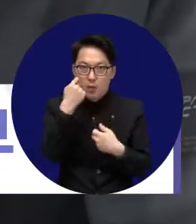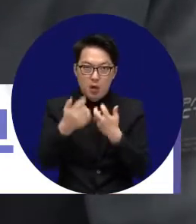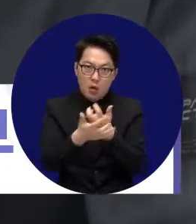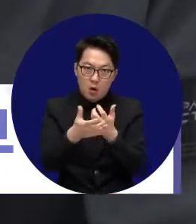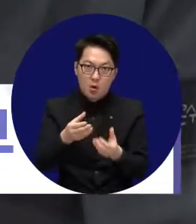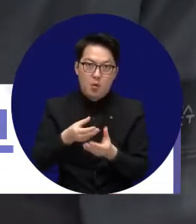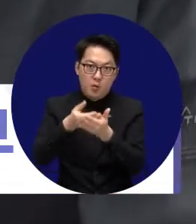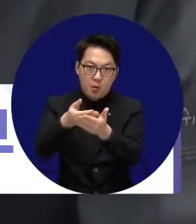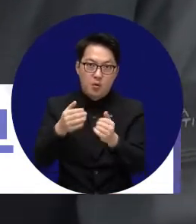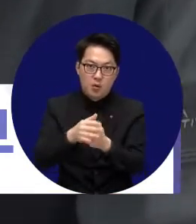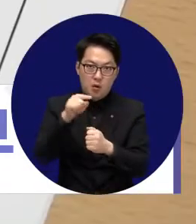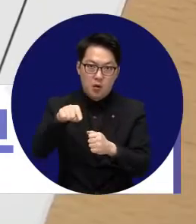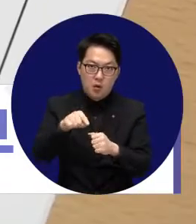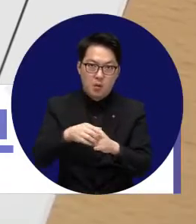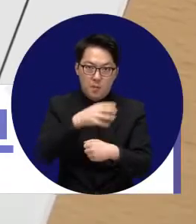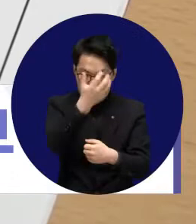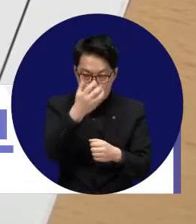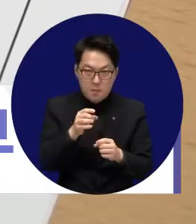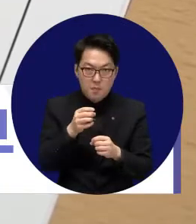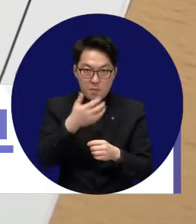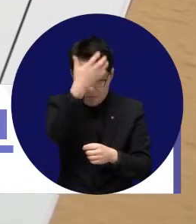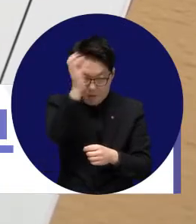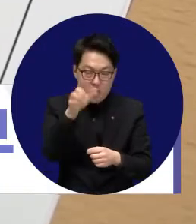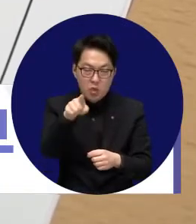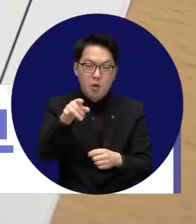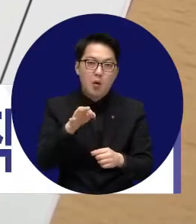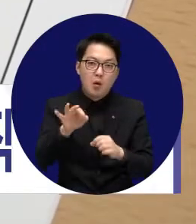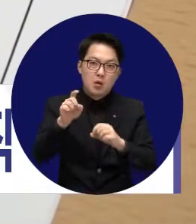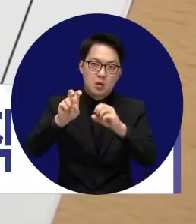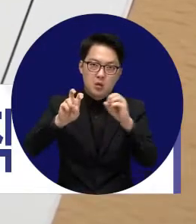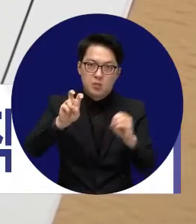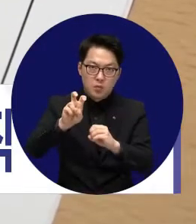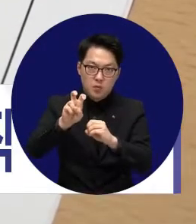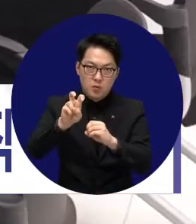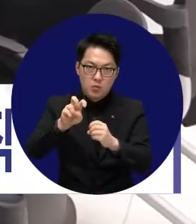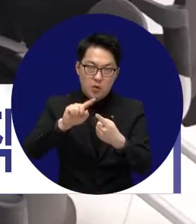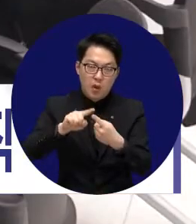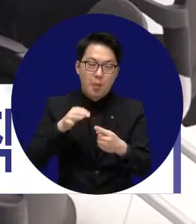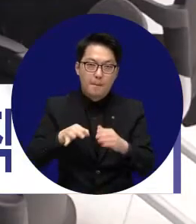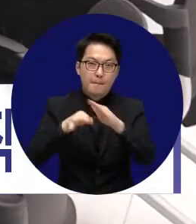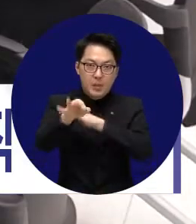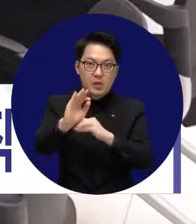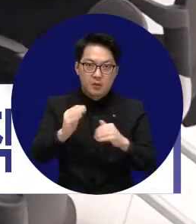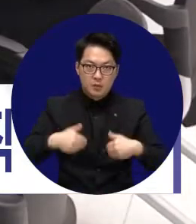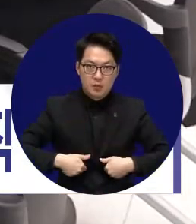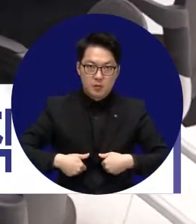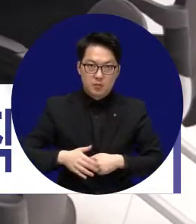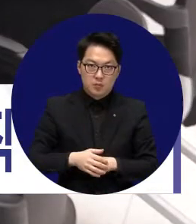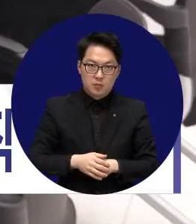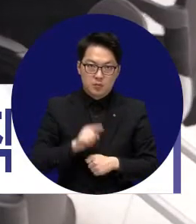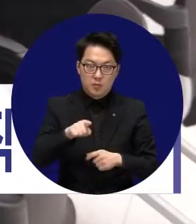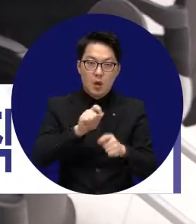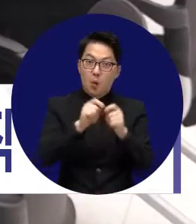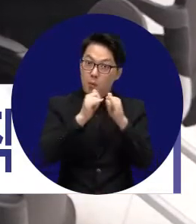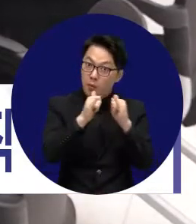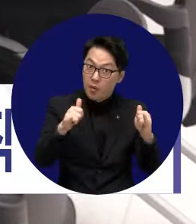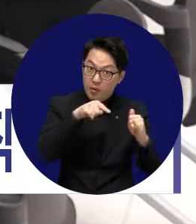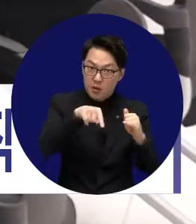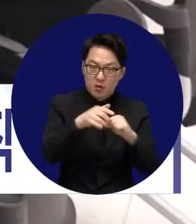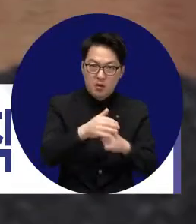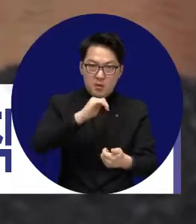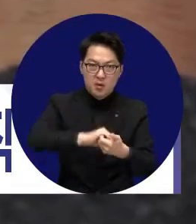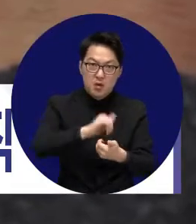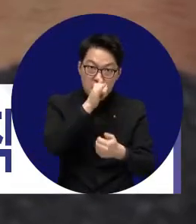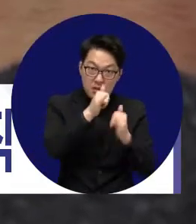기탁금의 20%에 해당하는 기탁금을 납부해야 합니다. 공무원 등 입후보 제한직에 있는 사람이 예비 후보자로